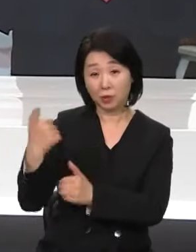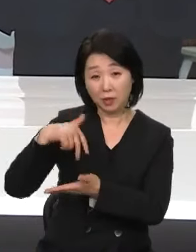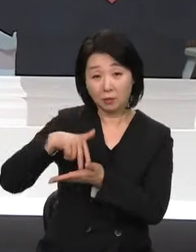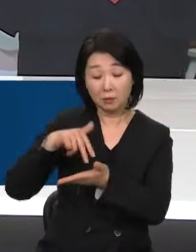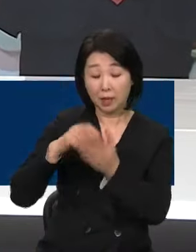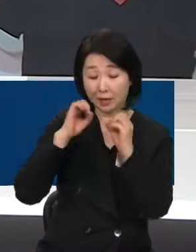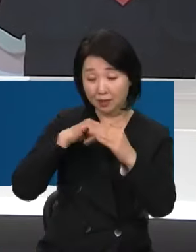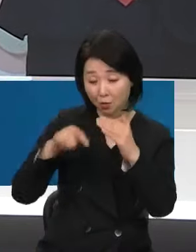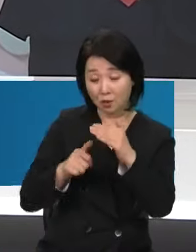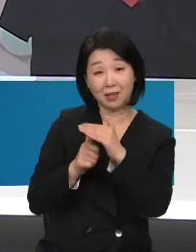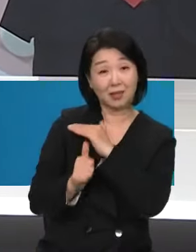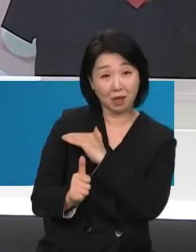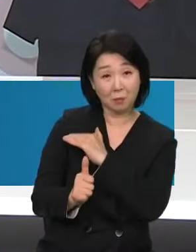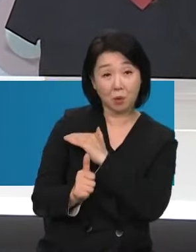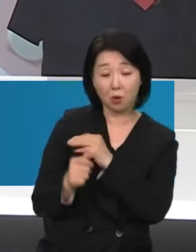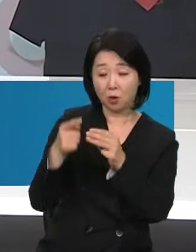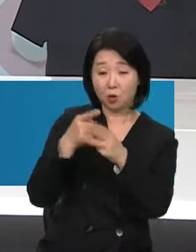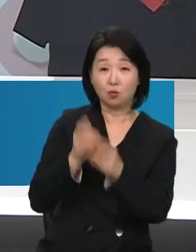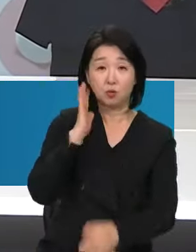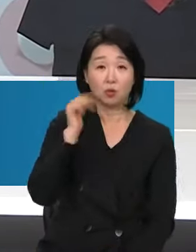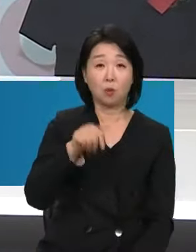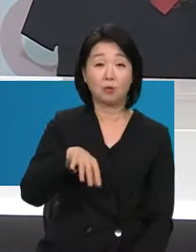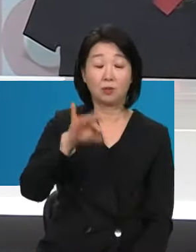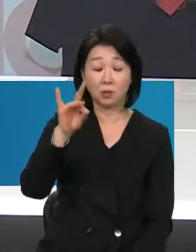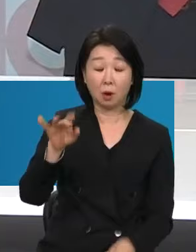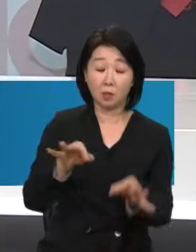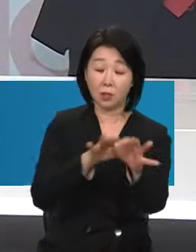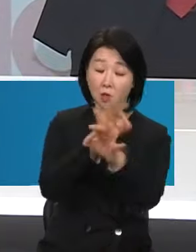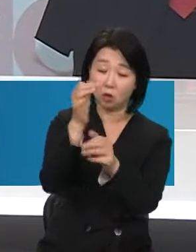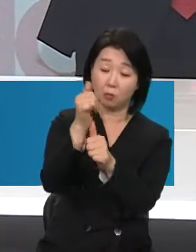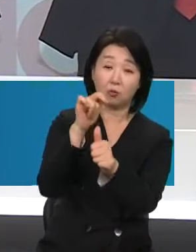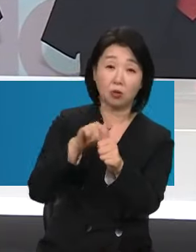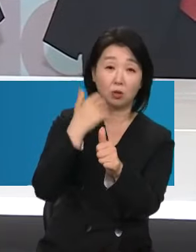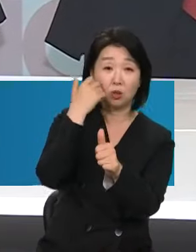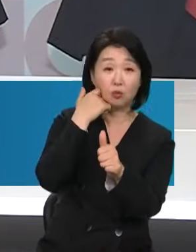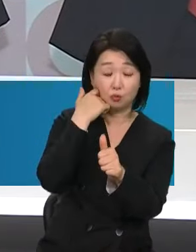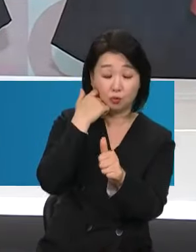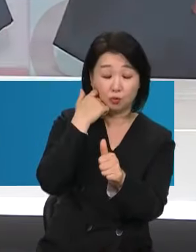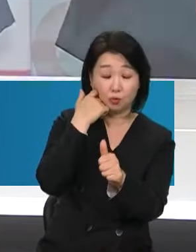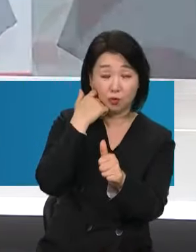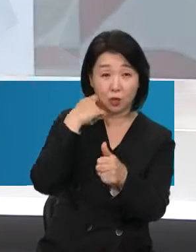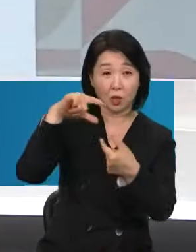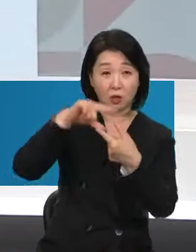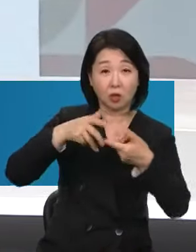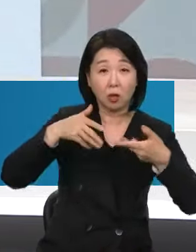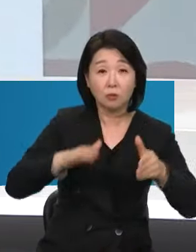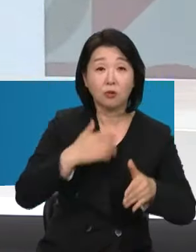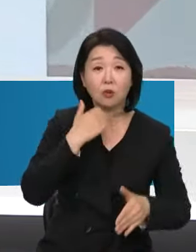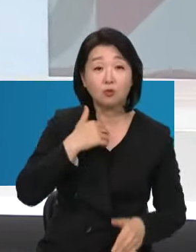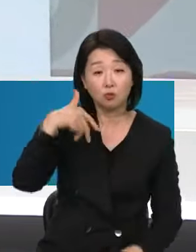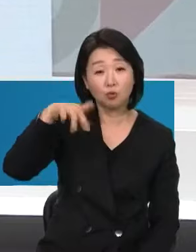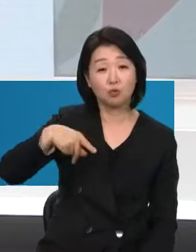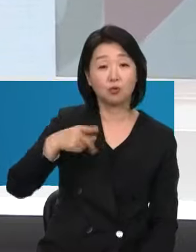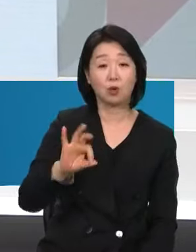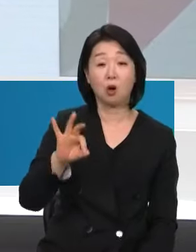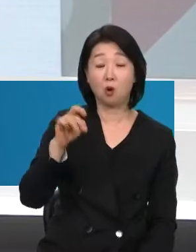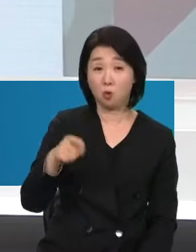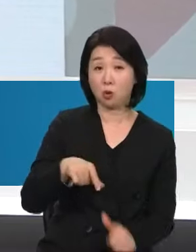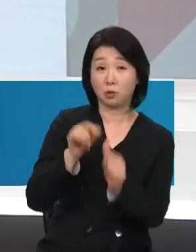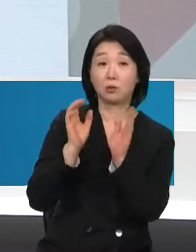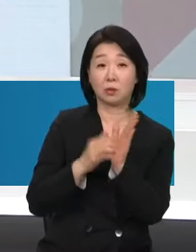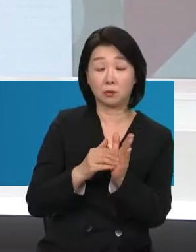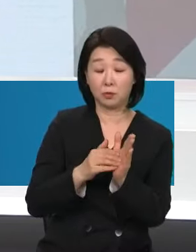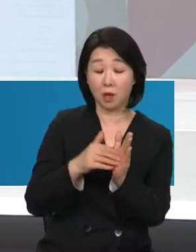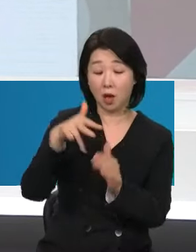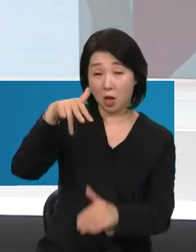국민의힘 새 원내대표의 윤석열 정부 첫 경제부총리를 지낸 TK 출신 추경호 의원이 선출됐습니다. 추